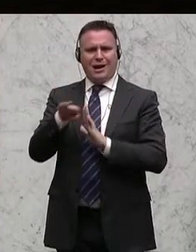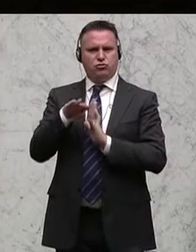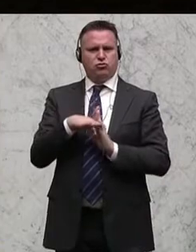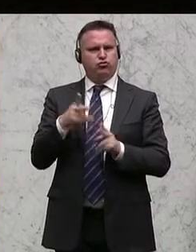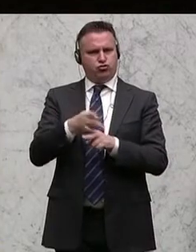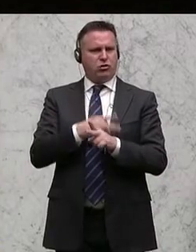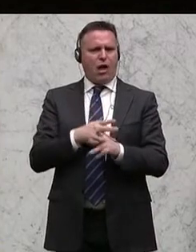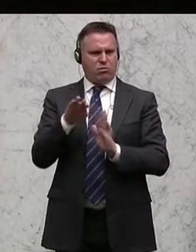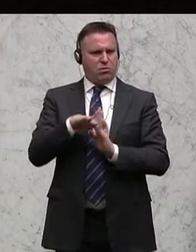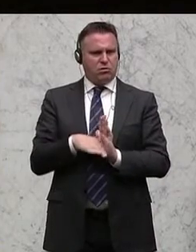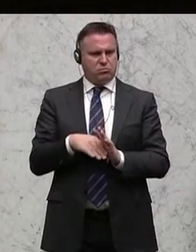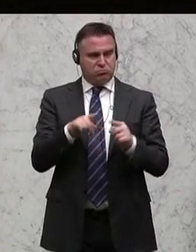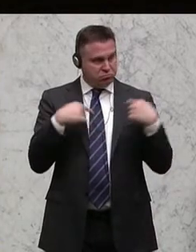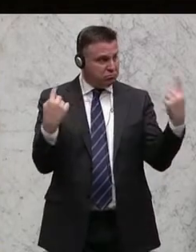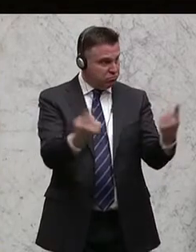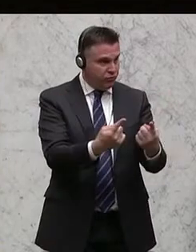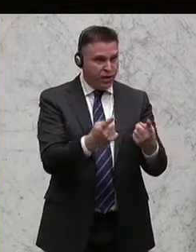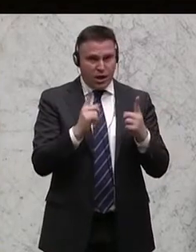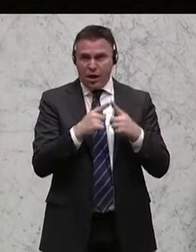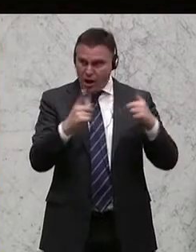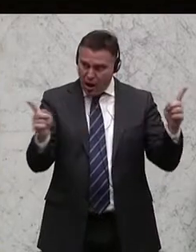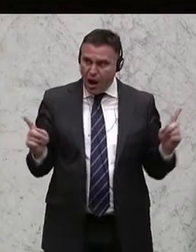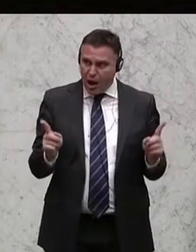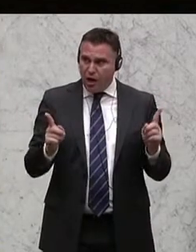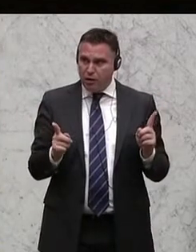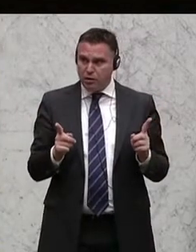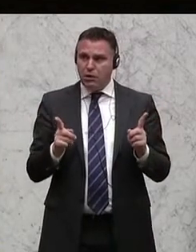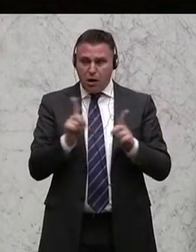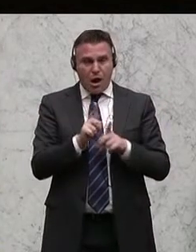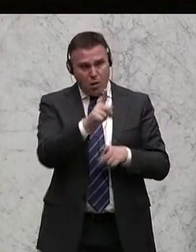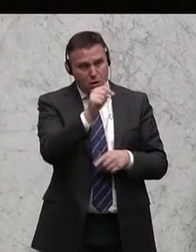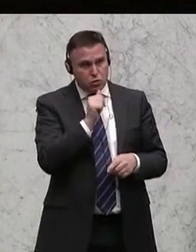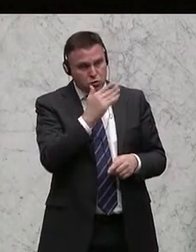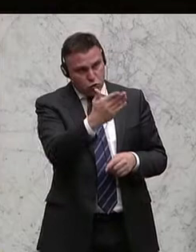auch in diesem Forum von allen, eigentlich